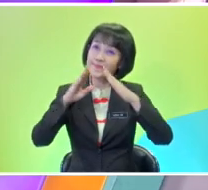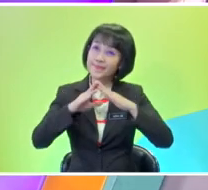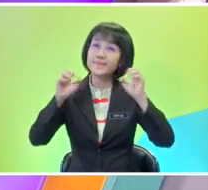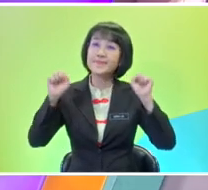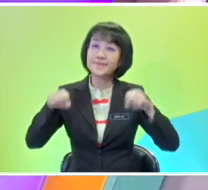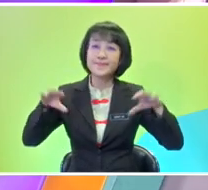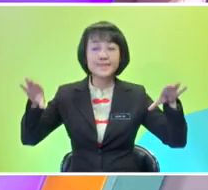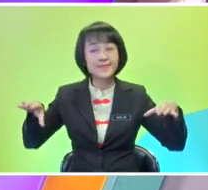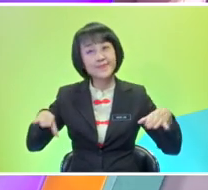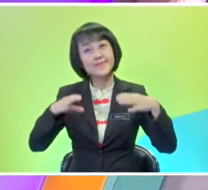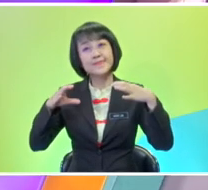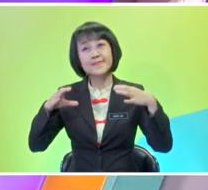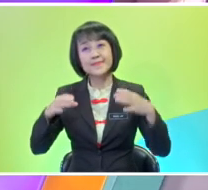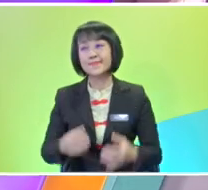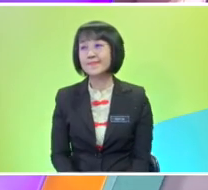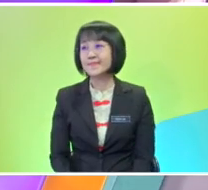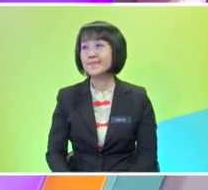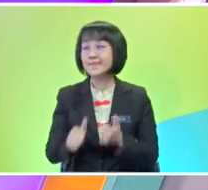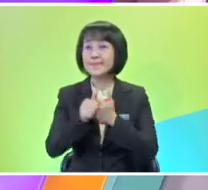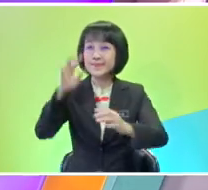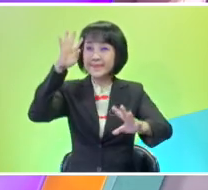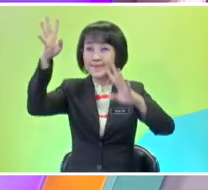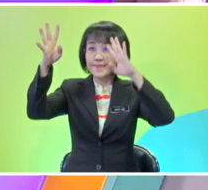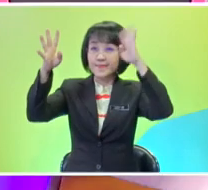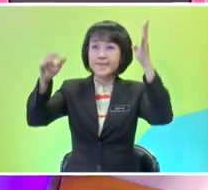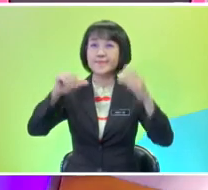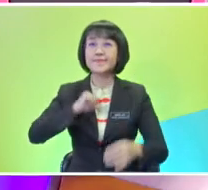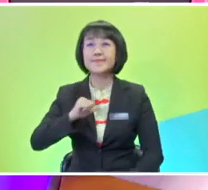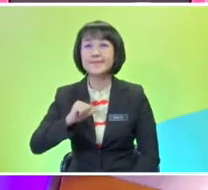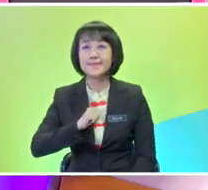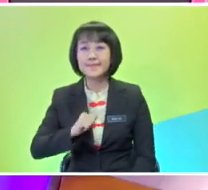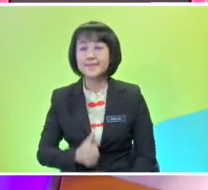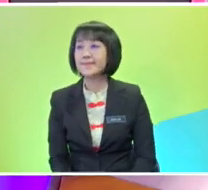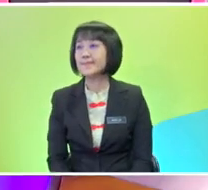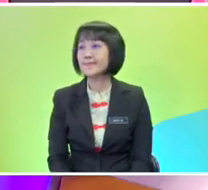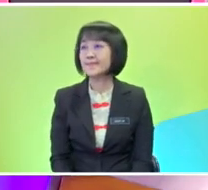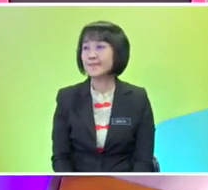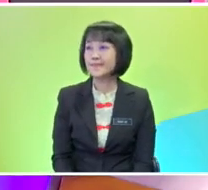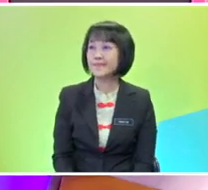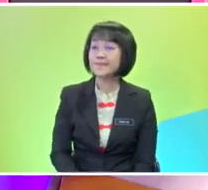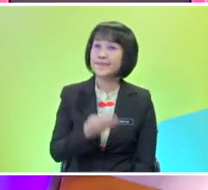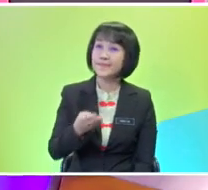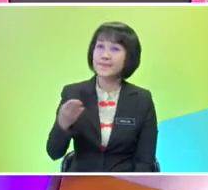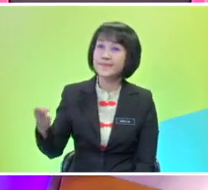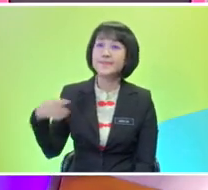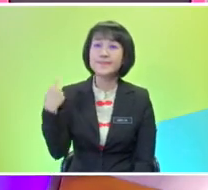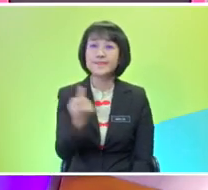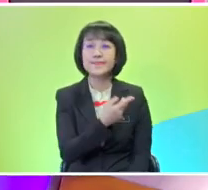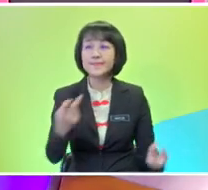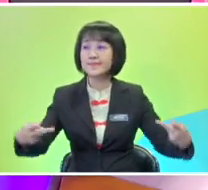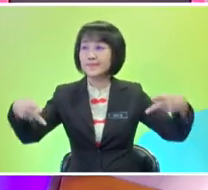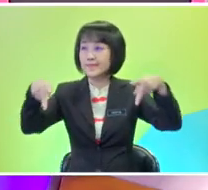membuatnya dengan mengikuti creativity sendiri oke di sini bahan-bahan yang kita perlukan nah yang pertama adalah